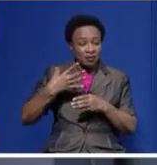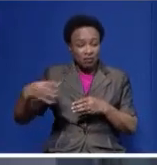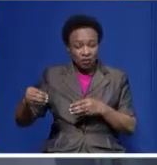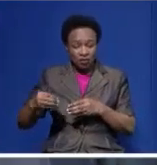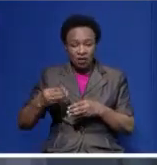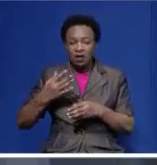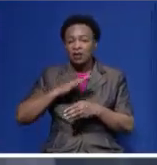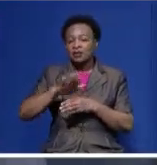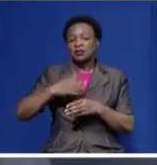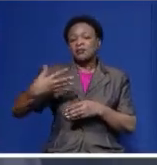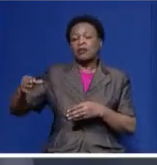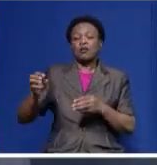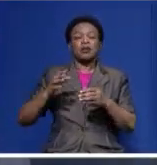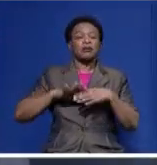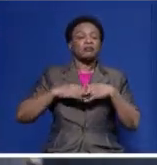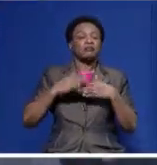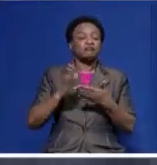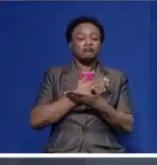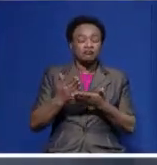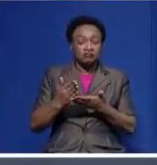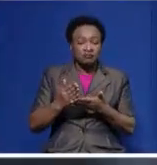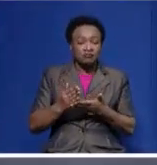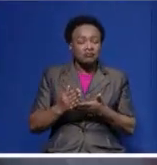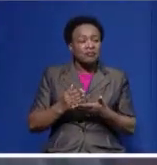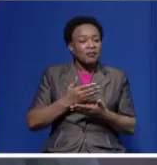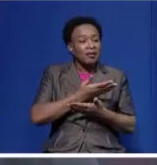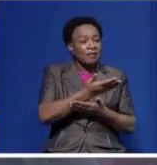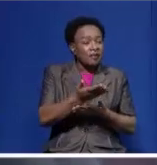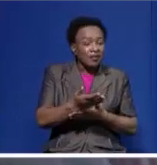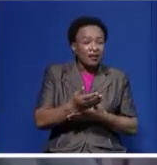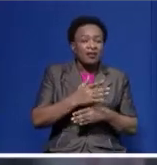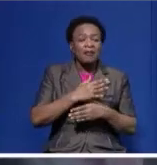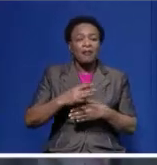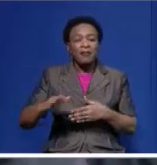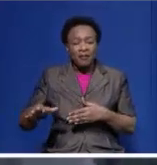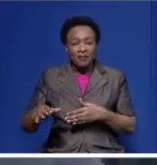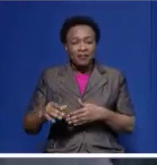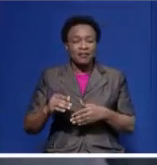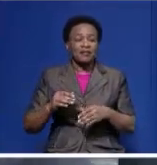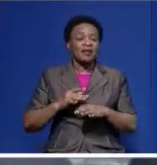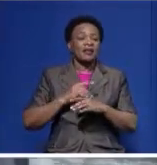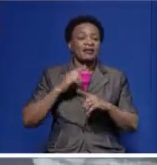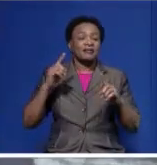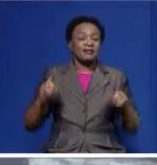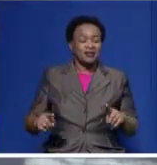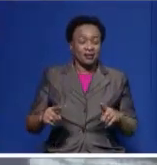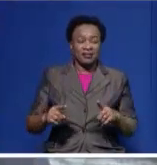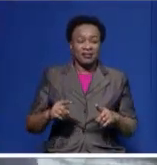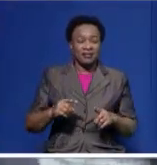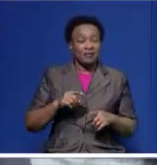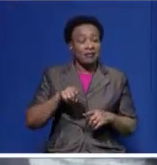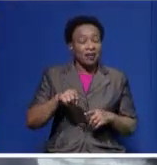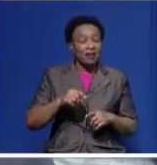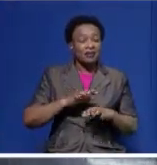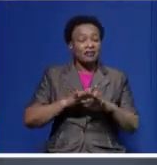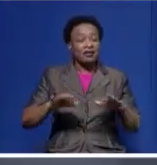kwenda. Fanya shughuli ya kupanda mwani pale, maji yakipa pale, sasa hivi ndo maji yako tele tu, lakini kama ilikuwa shakupa mgaliuona mwani pale. Sasa